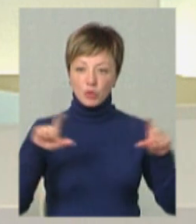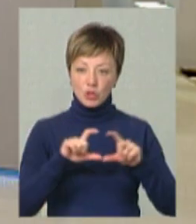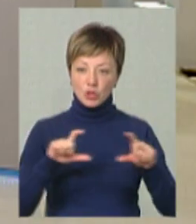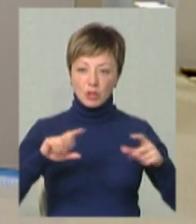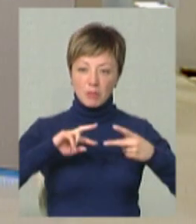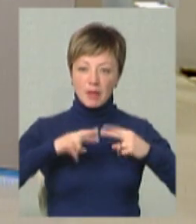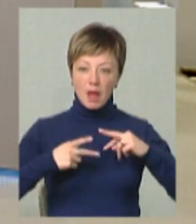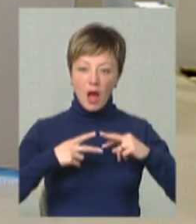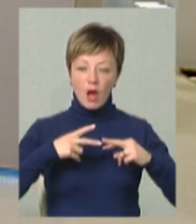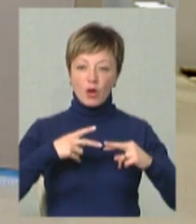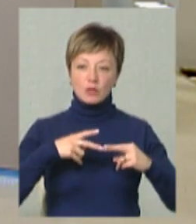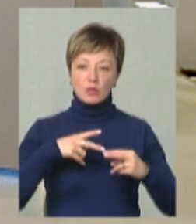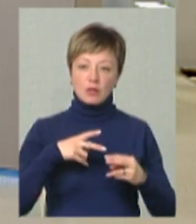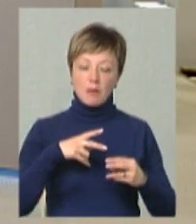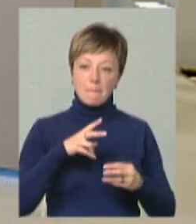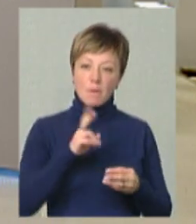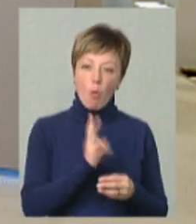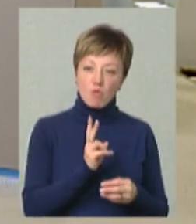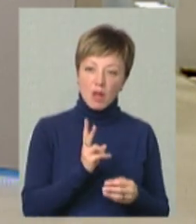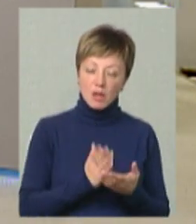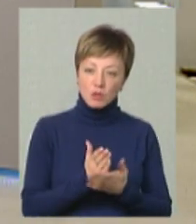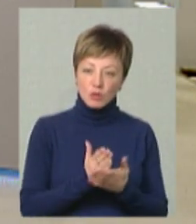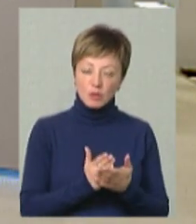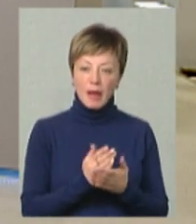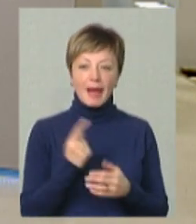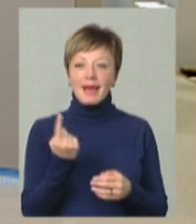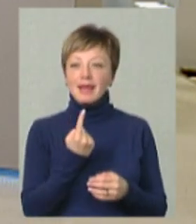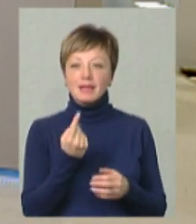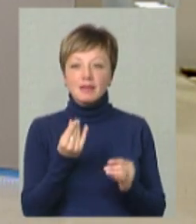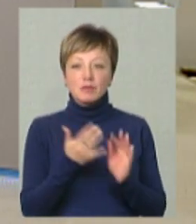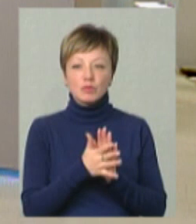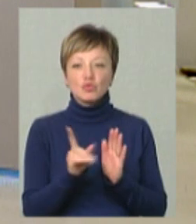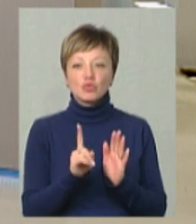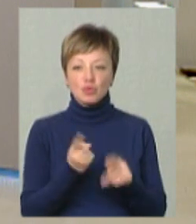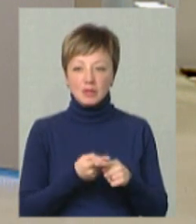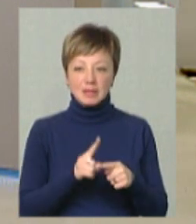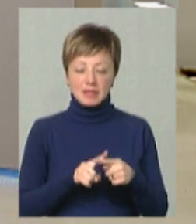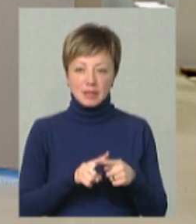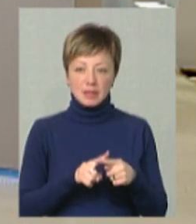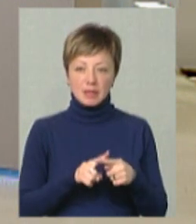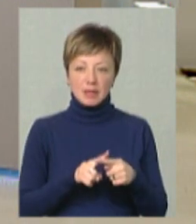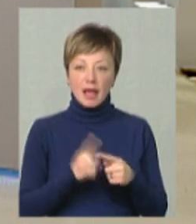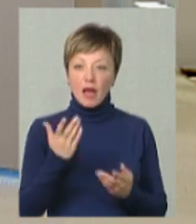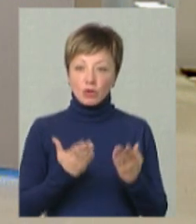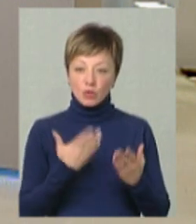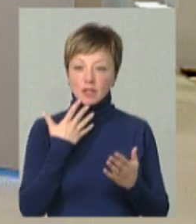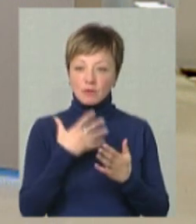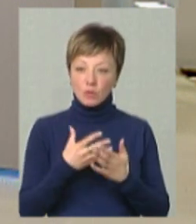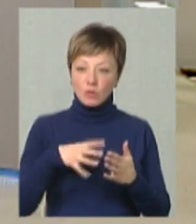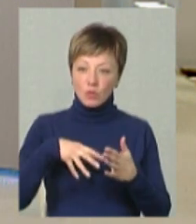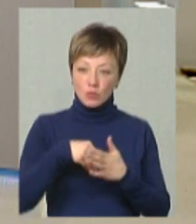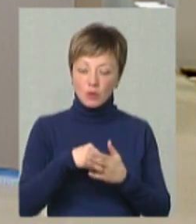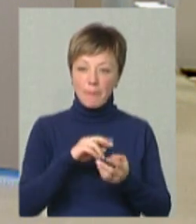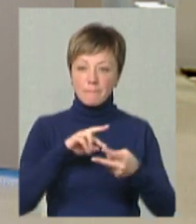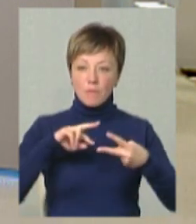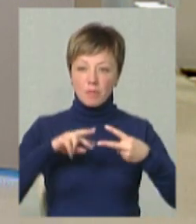міняють комунальники. Єдині збитки, які можуть понести власники приватних будинків, це якщо вони своїм коштом